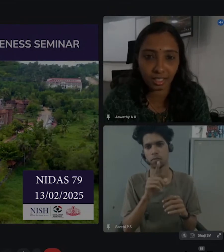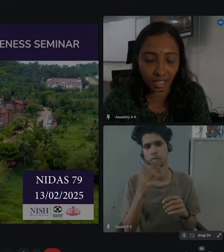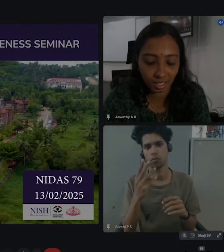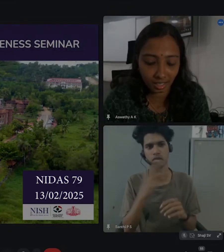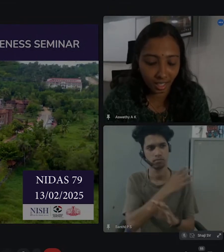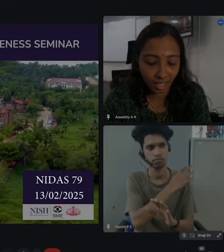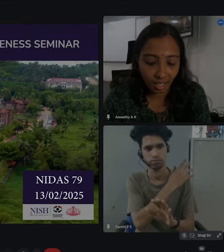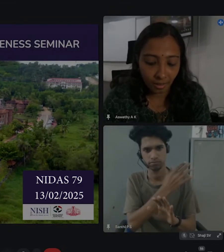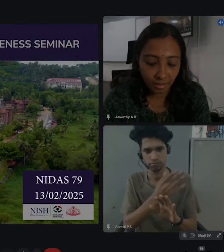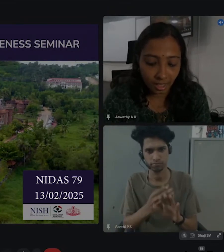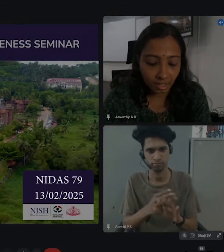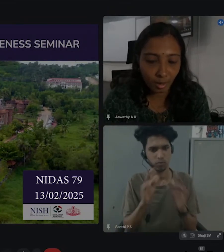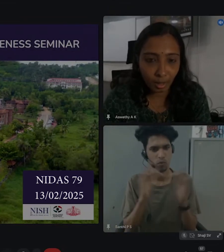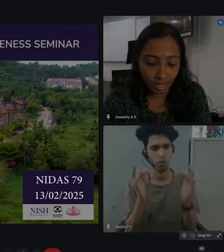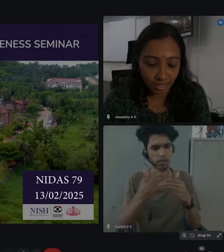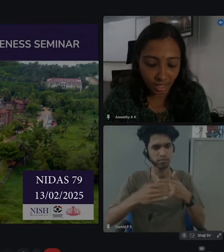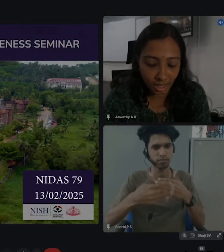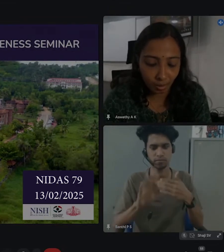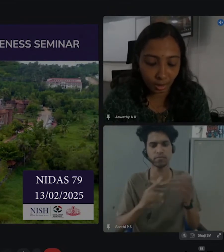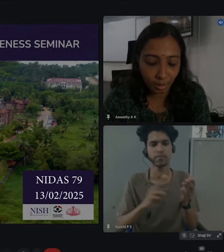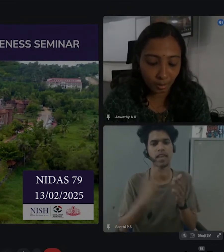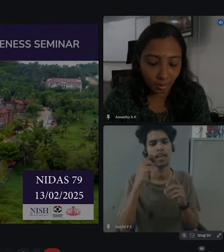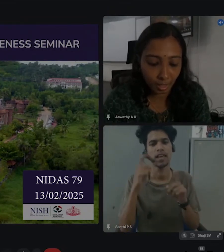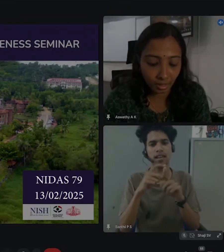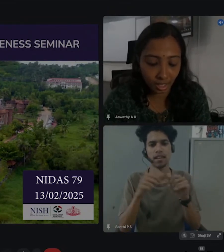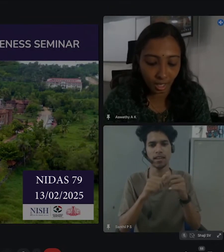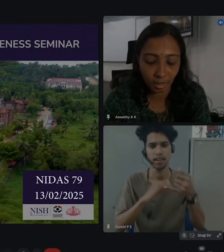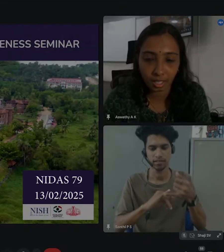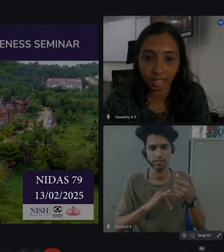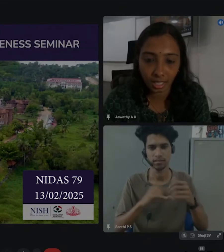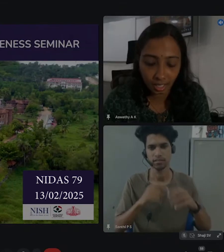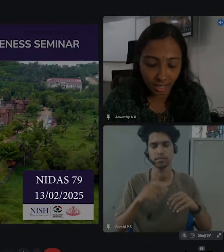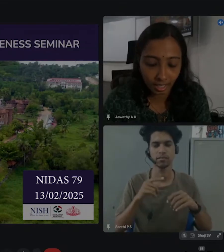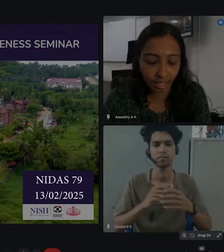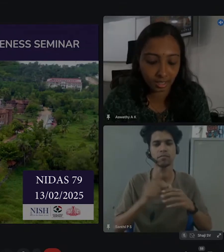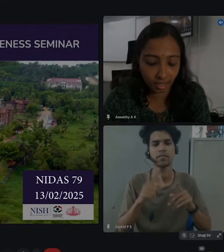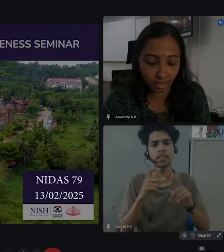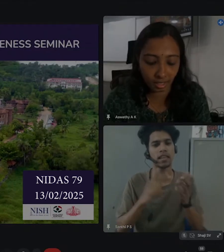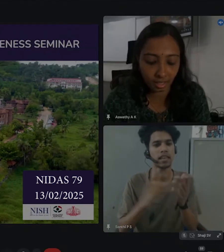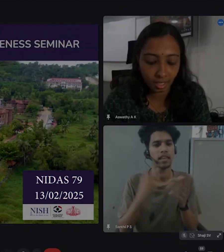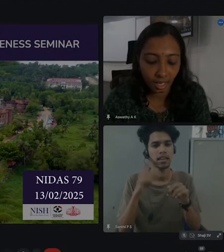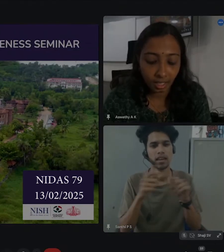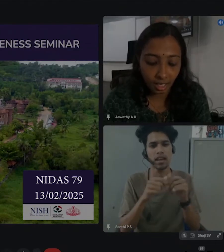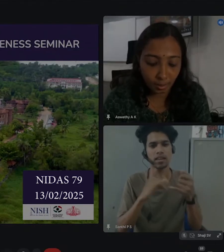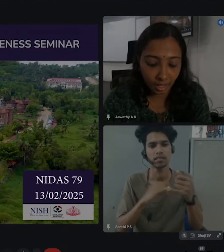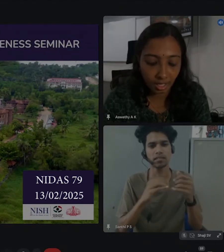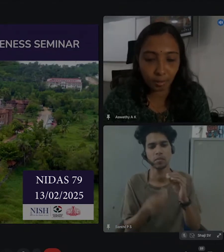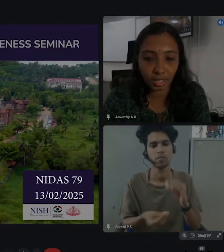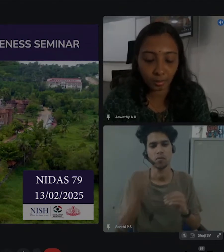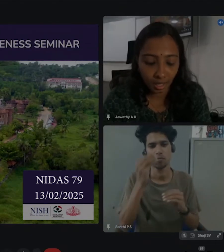പരിപാടിയാണ് നിഡാസ്. വിവിധ തരത്തിലുള്ള ഭിന്നശേഷിയും അതുമായി ബന്ധപ്പെട്ട വിഷയങ്ങളുമാണ് നിഡാസിൽ കൈകാര്യം ചെയ്തു വരുന്നത്.